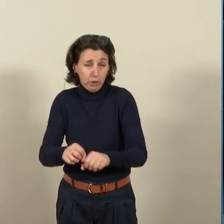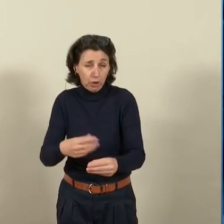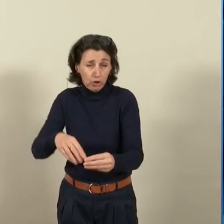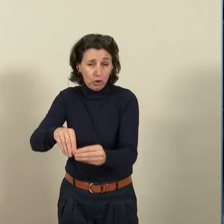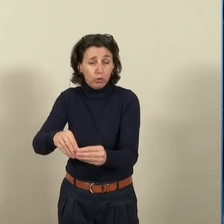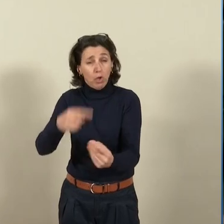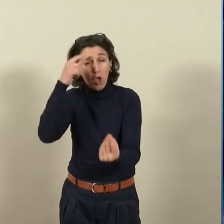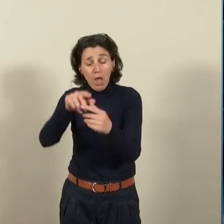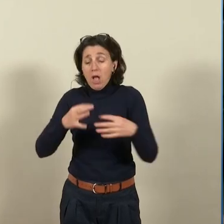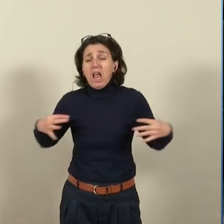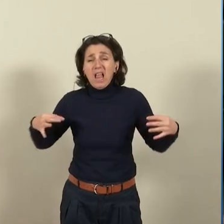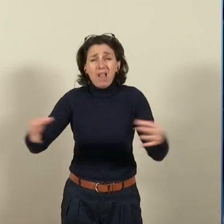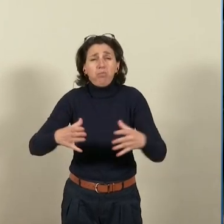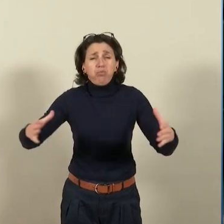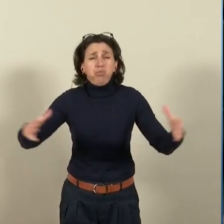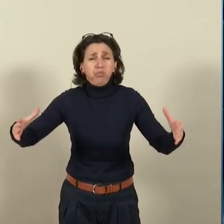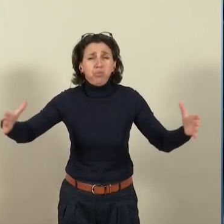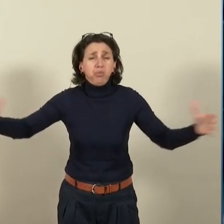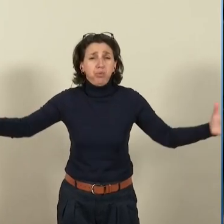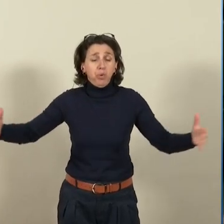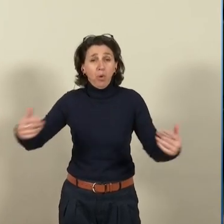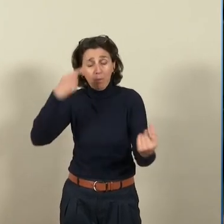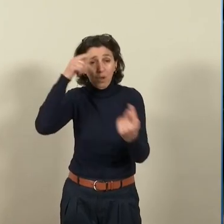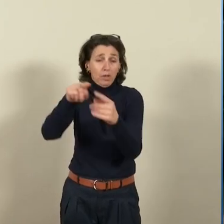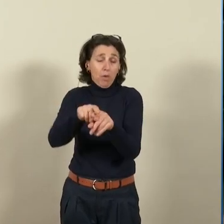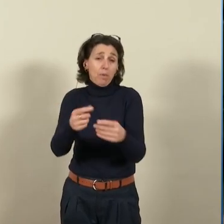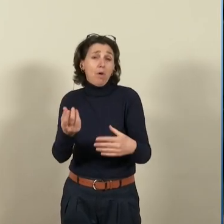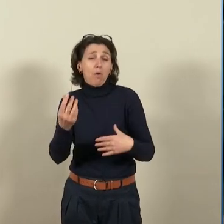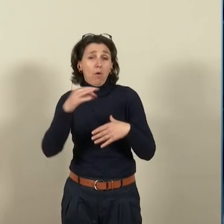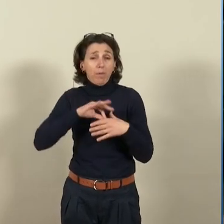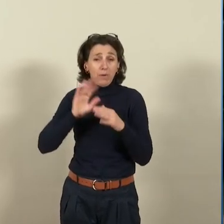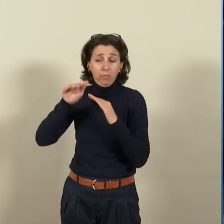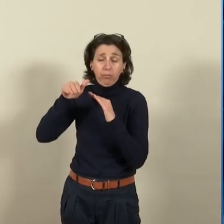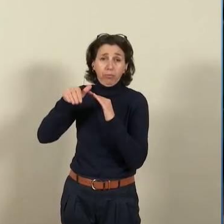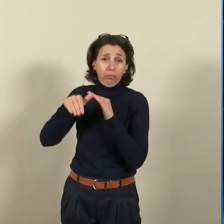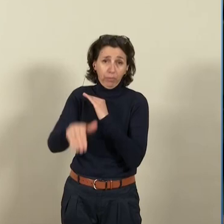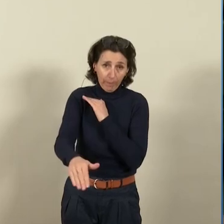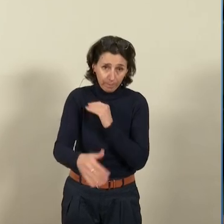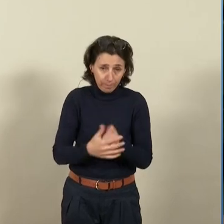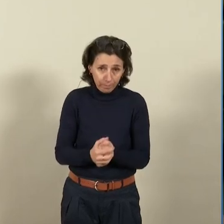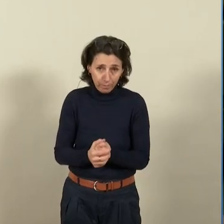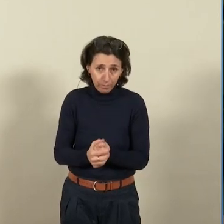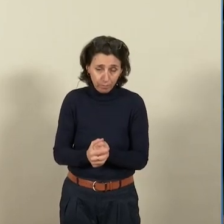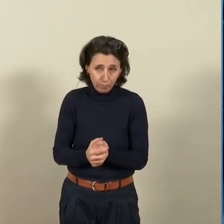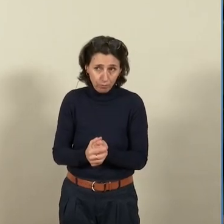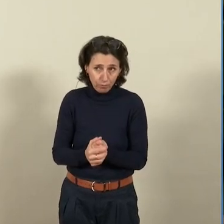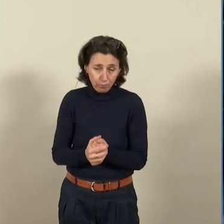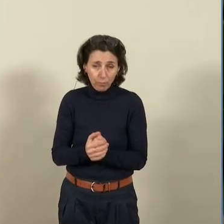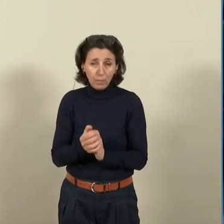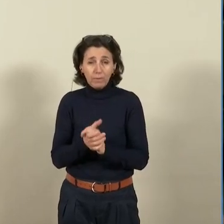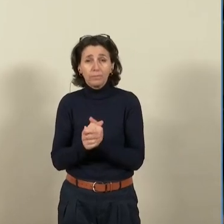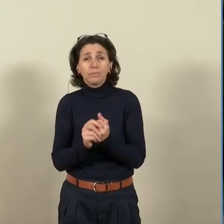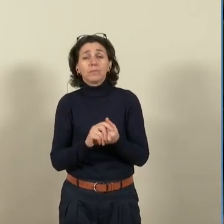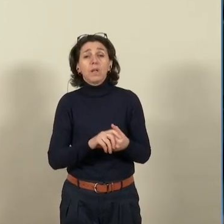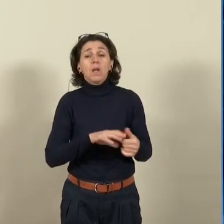une rentabilité désormais stagnante voire décroissante enfin nous proposons de remplacer le